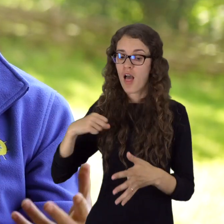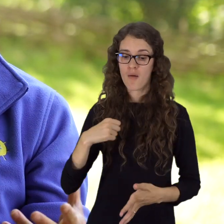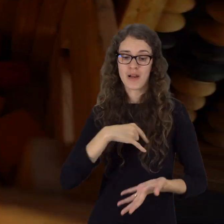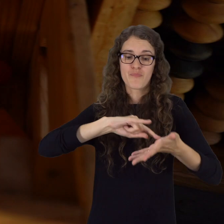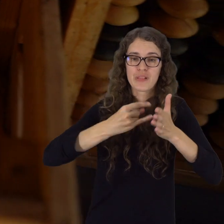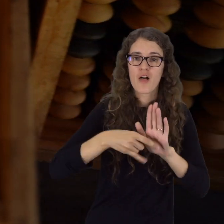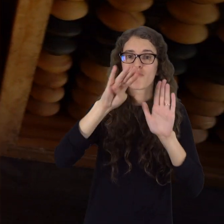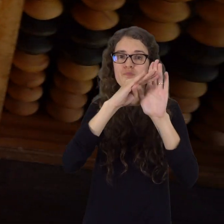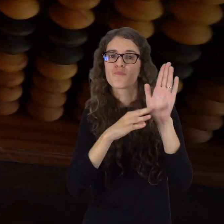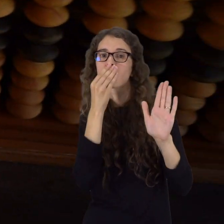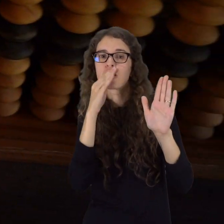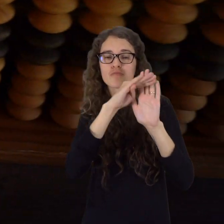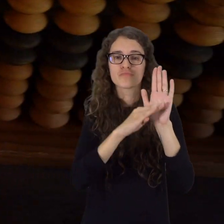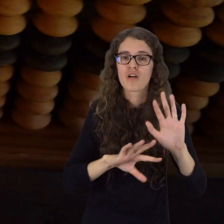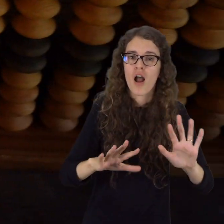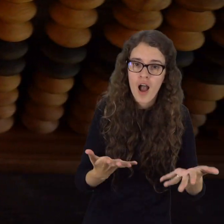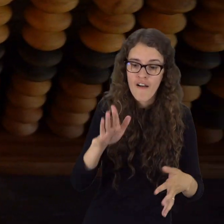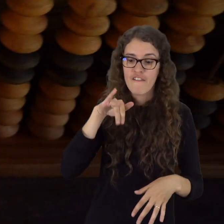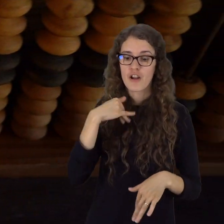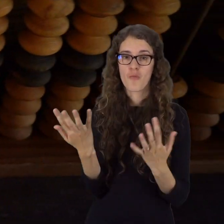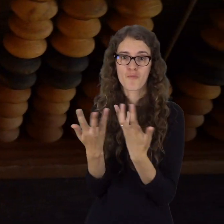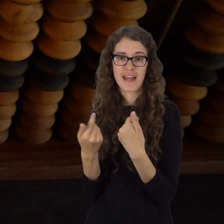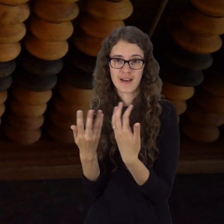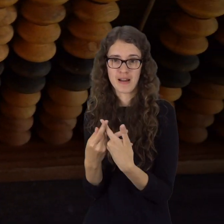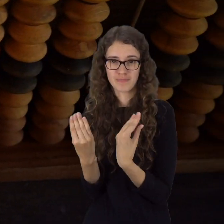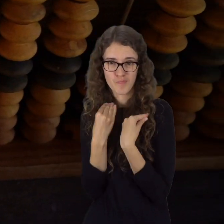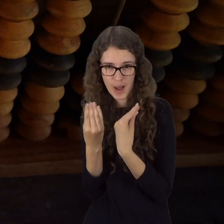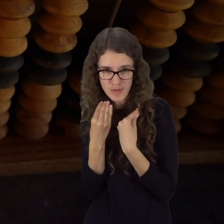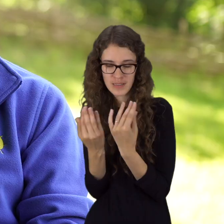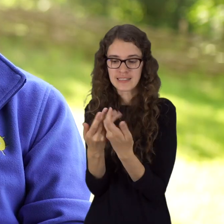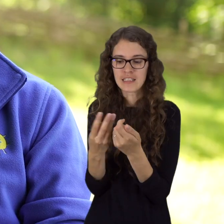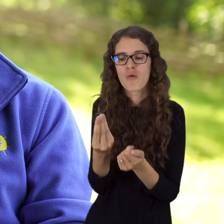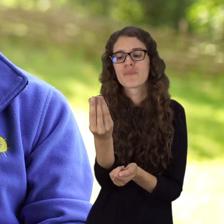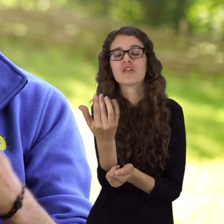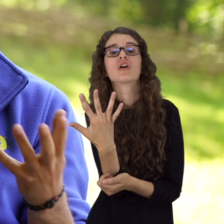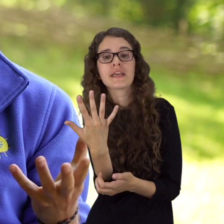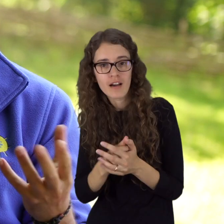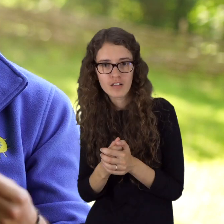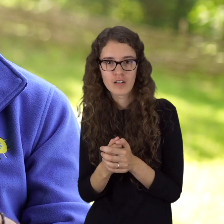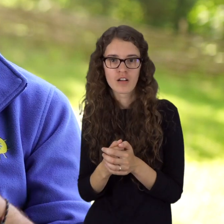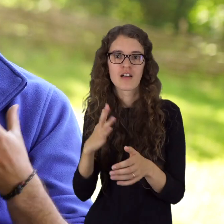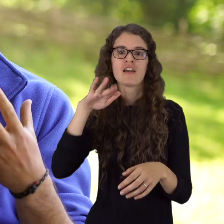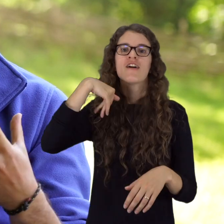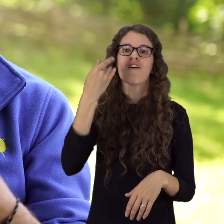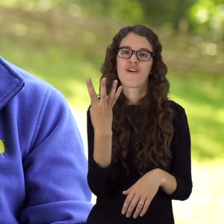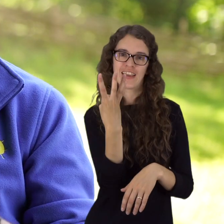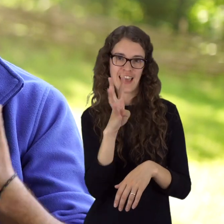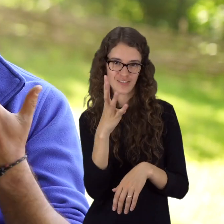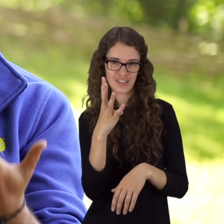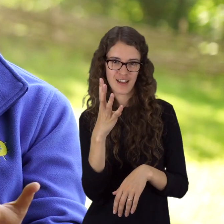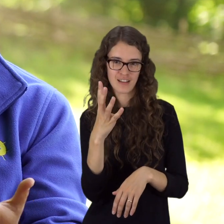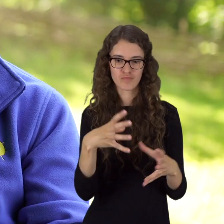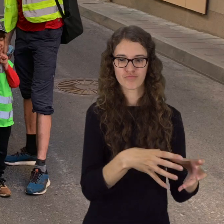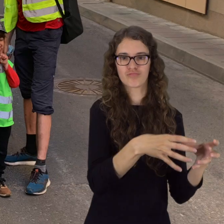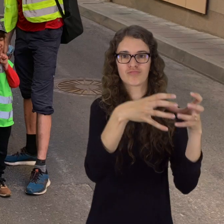patys meniu, paskui mes matematikos veikloje skaičiavome pinigus, kiek tai galėtų kainuoti ir galų galia tai vainikavo ketvirtadienį važiavimas